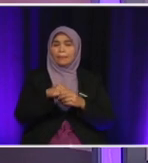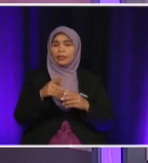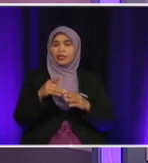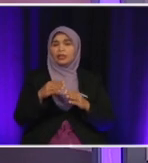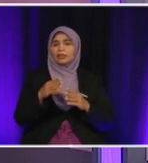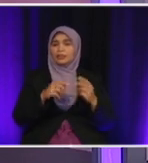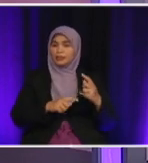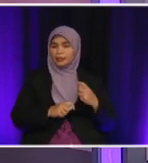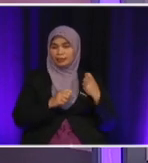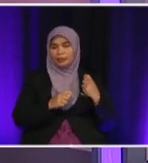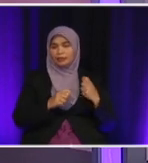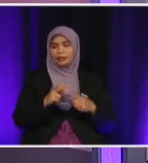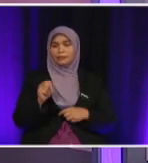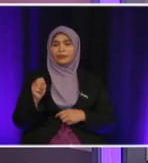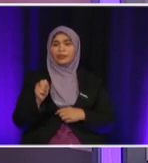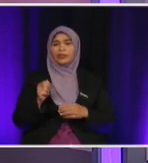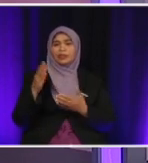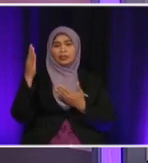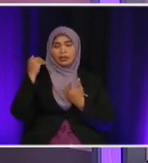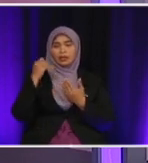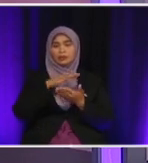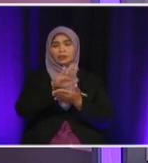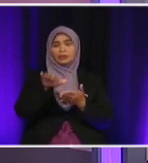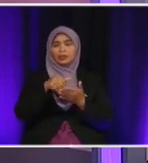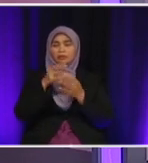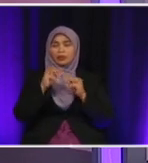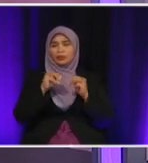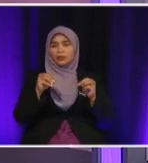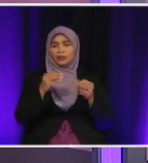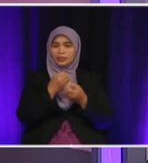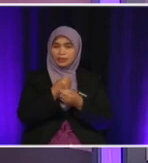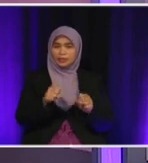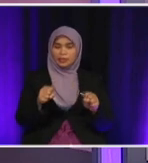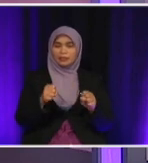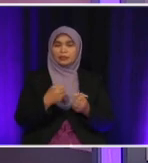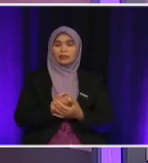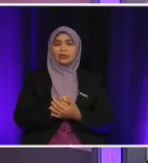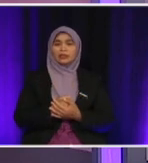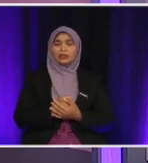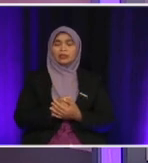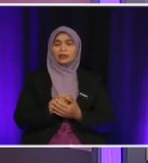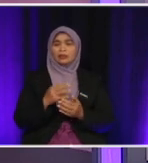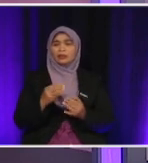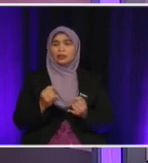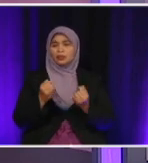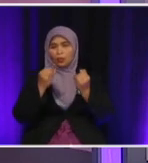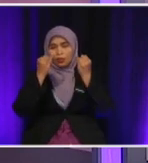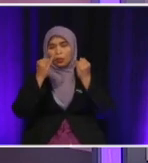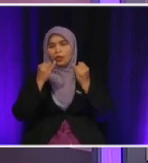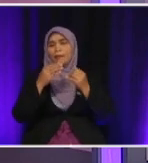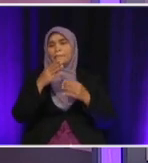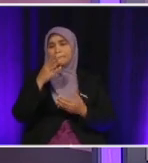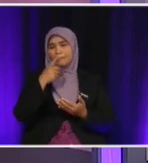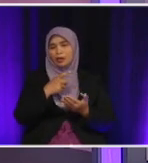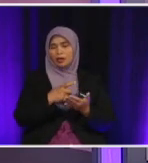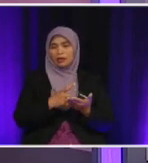ketentraman Oke Diharapkan semua murid di rumah juga bersedia Baiklah menjulang Marwah agama